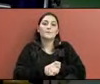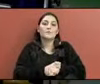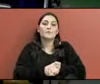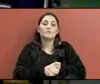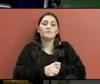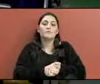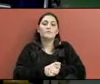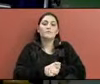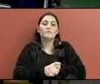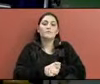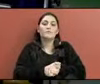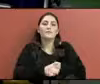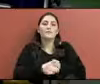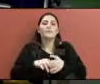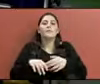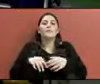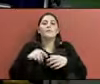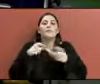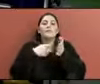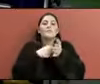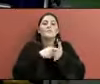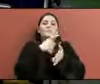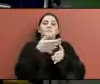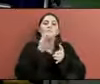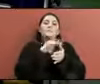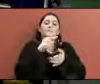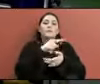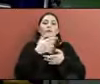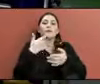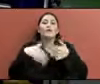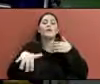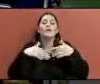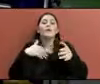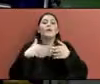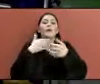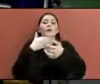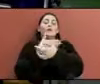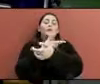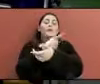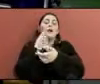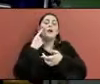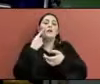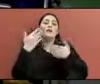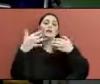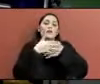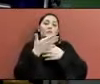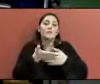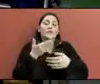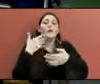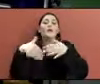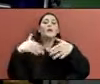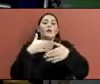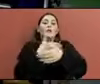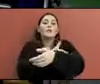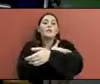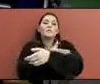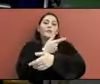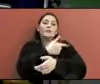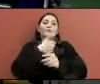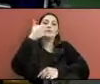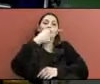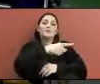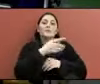Ali Çitli, hayırlı yayınlar. Engelli yaşlı hizmetleri müdürümüze Sezer Bey'e de selamlar diyor. Teşekkür ediyorum Ali